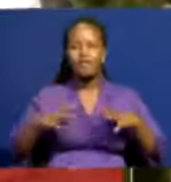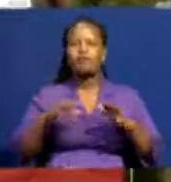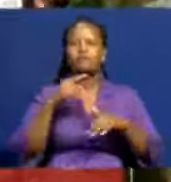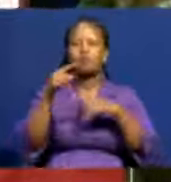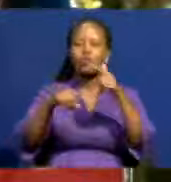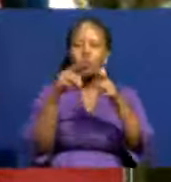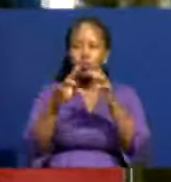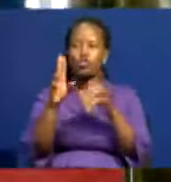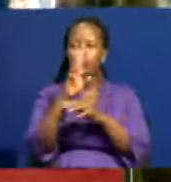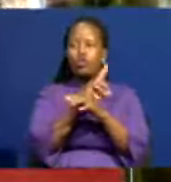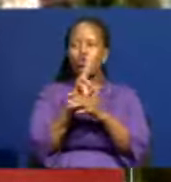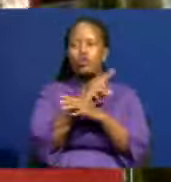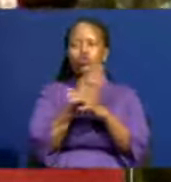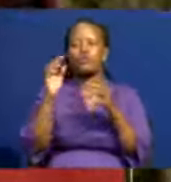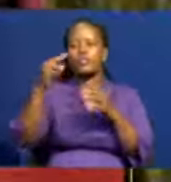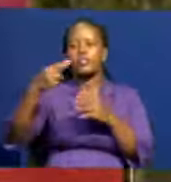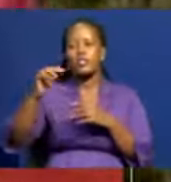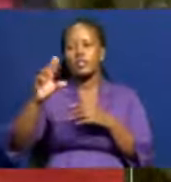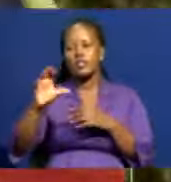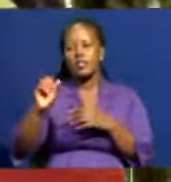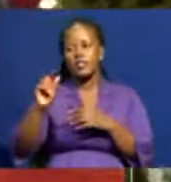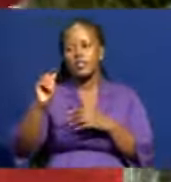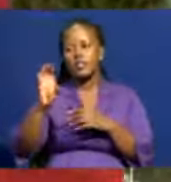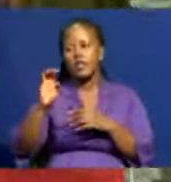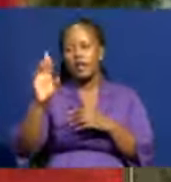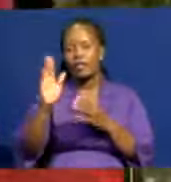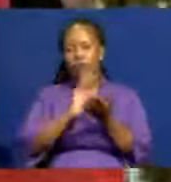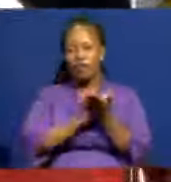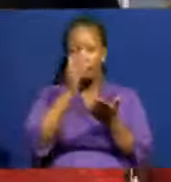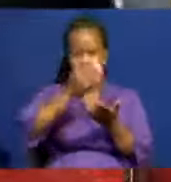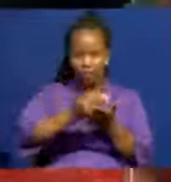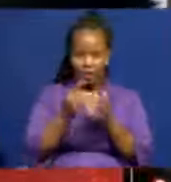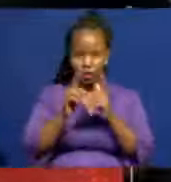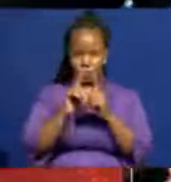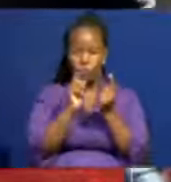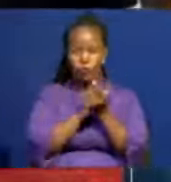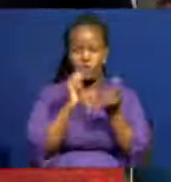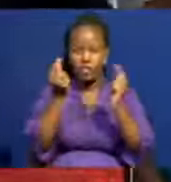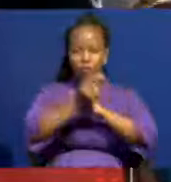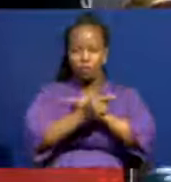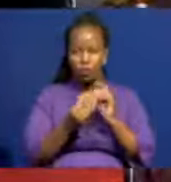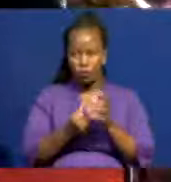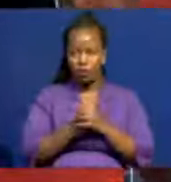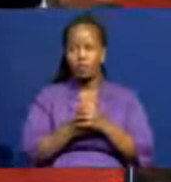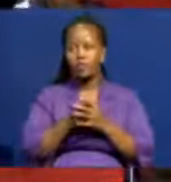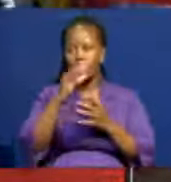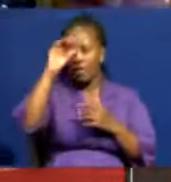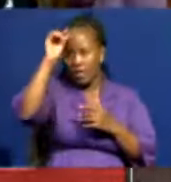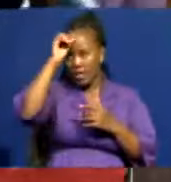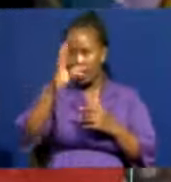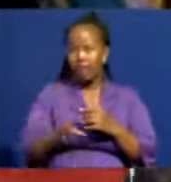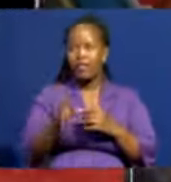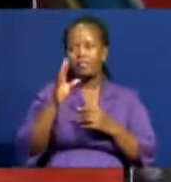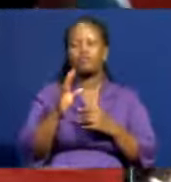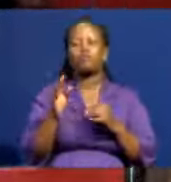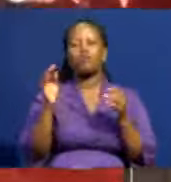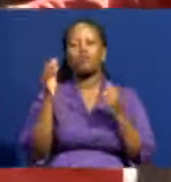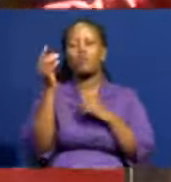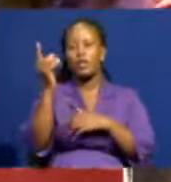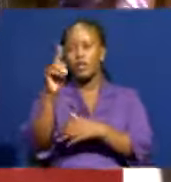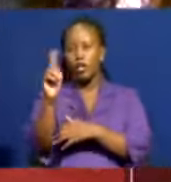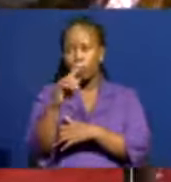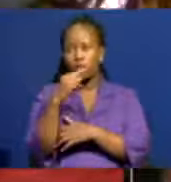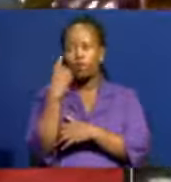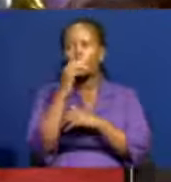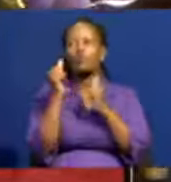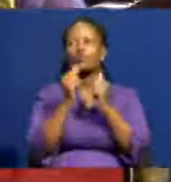hazina ya hasla na kukumbatia mageuzi katika sekta ya elimu. Gavana wa Nairobi Johnson Sakaja aliandamana na Rais,